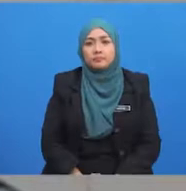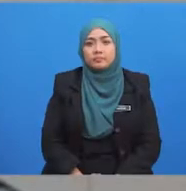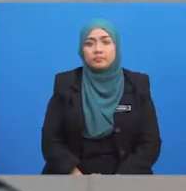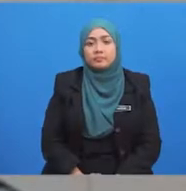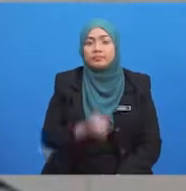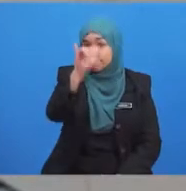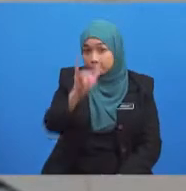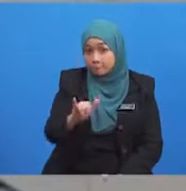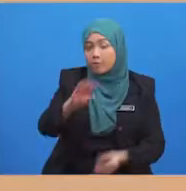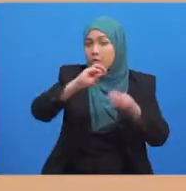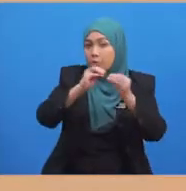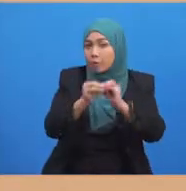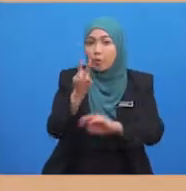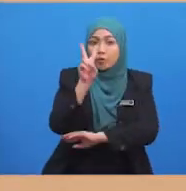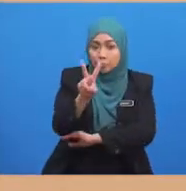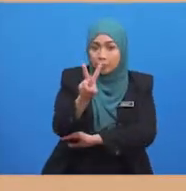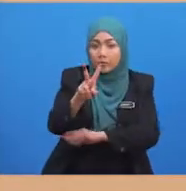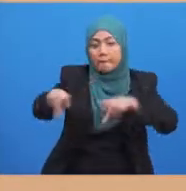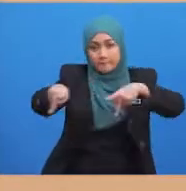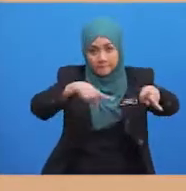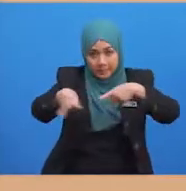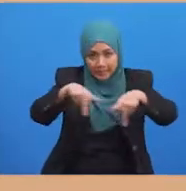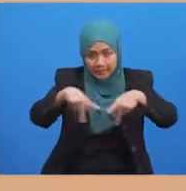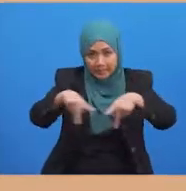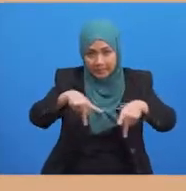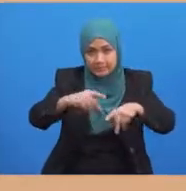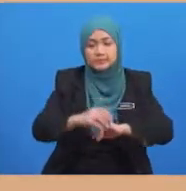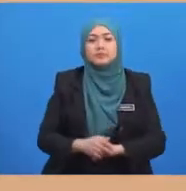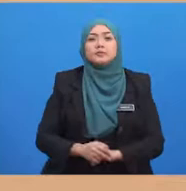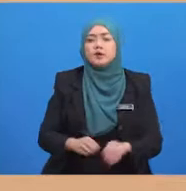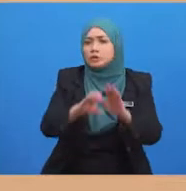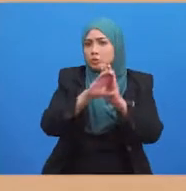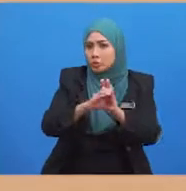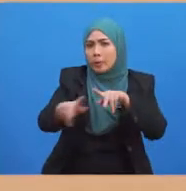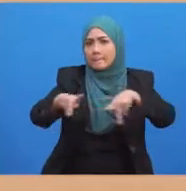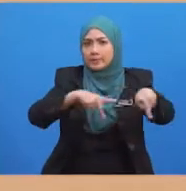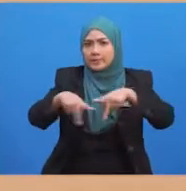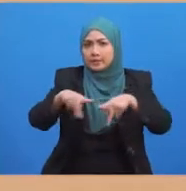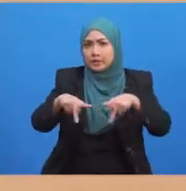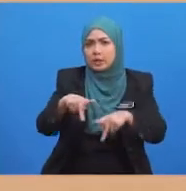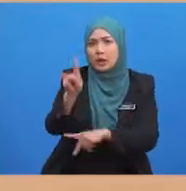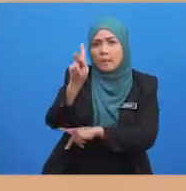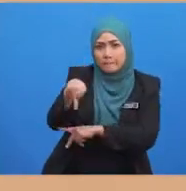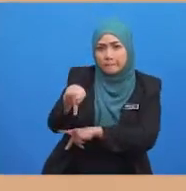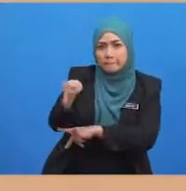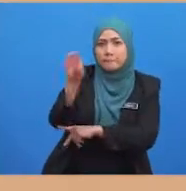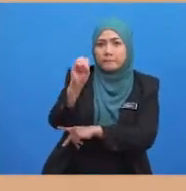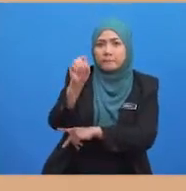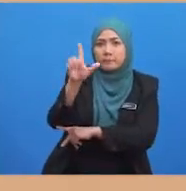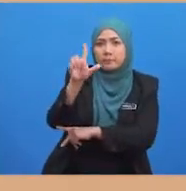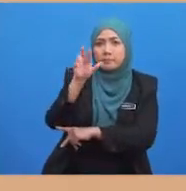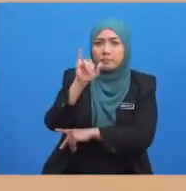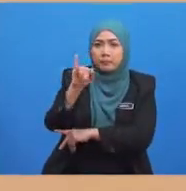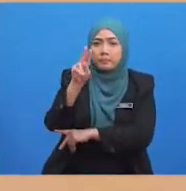Yang kedua ialah plastik. Contoh plastik ialah polivinil